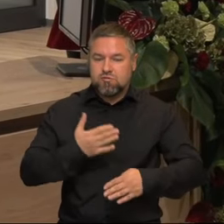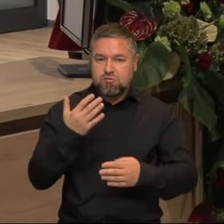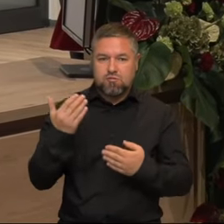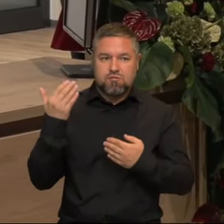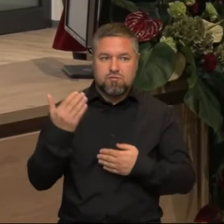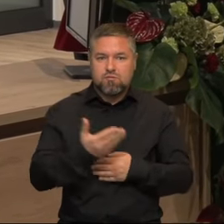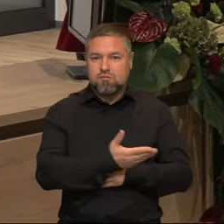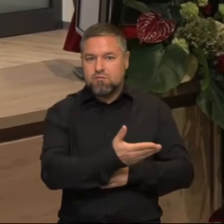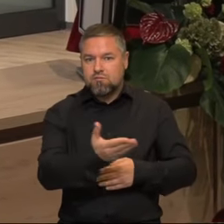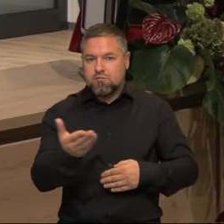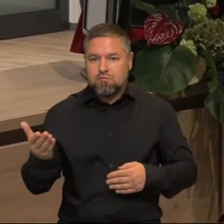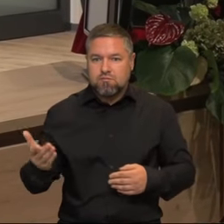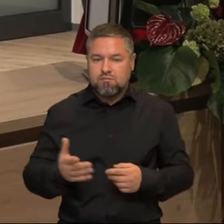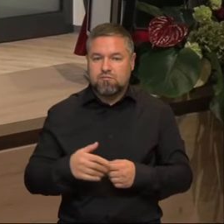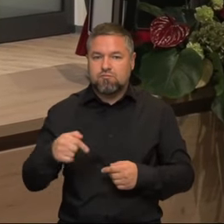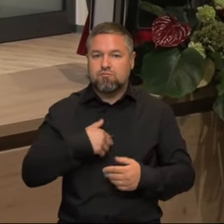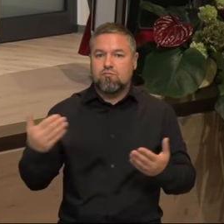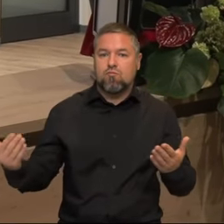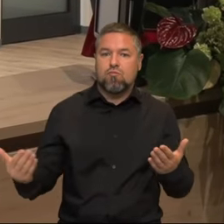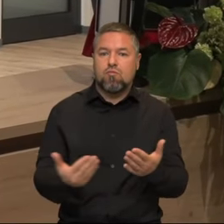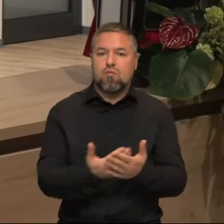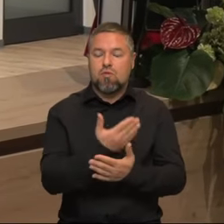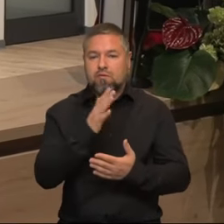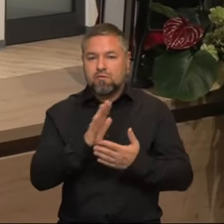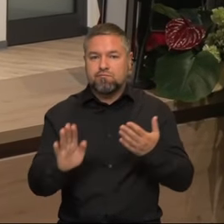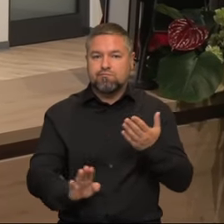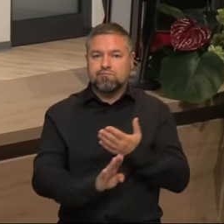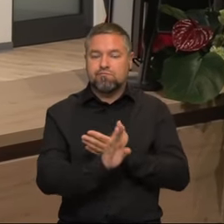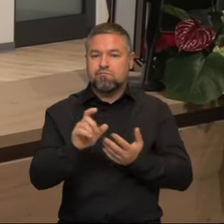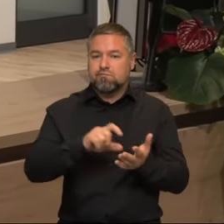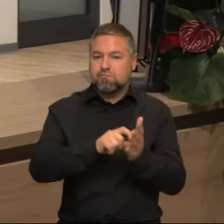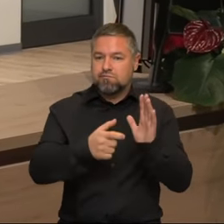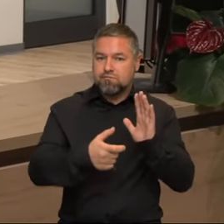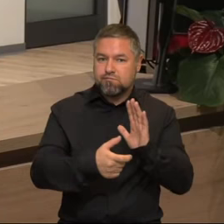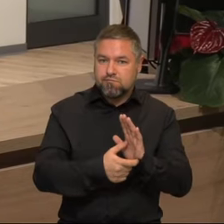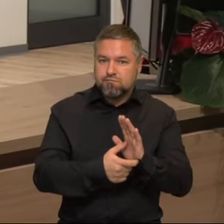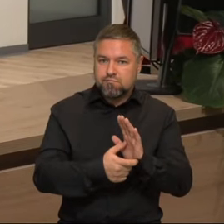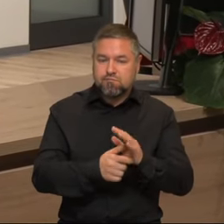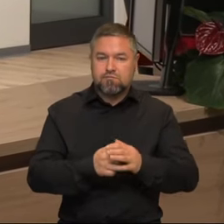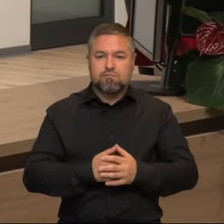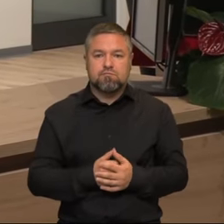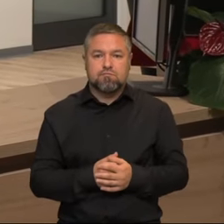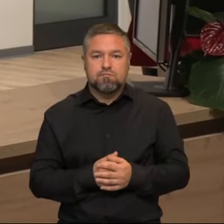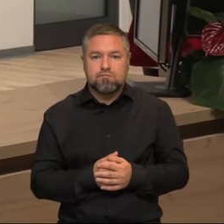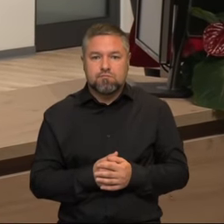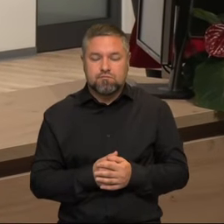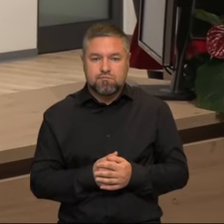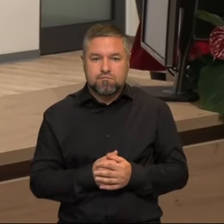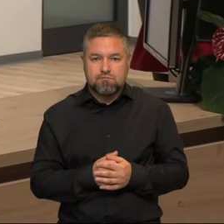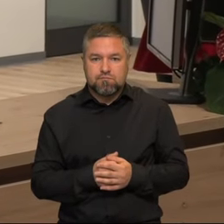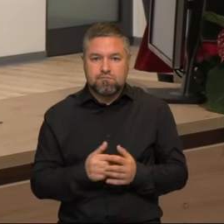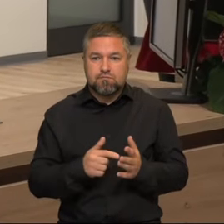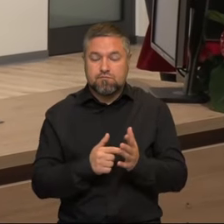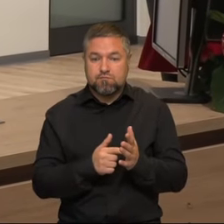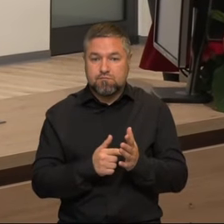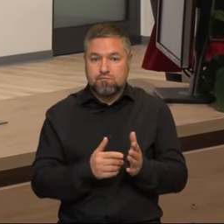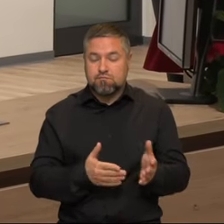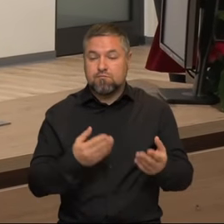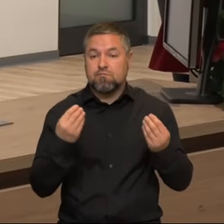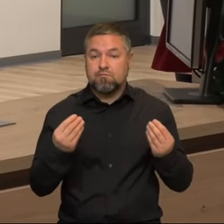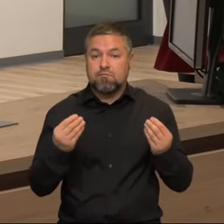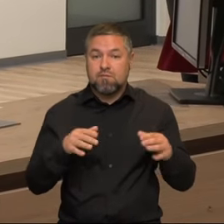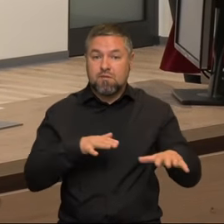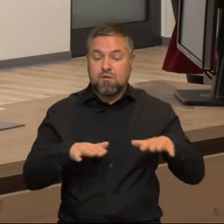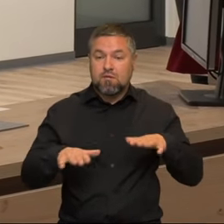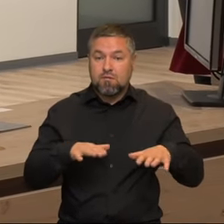w szczególnym miejscu, naszej nowej reprezentacyjnej auli imieniem profesora Tadeusza Pawliczaka. Ta symboliczna zmiana